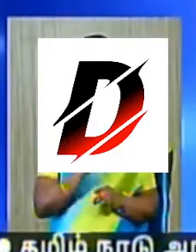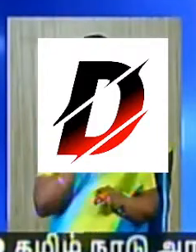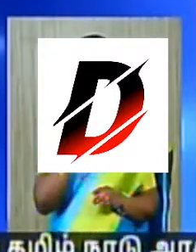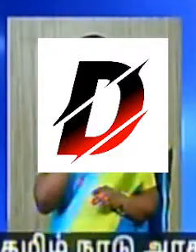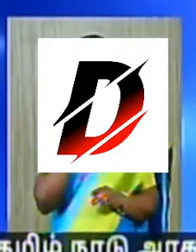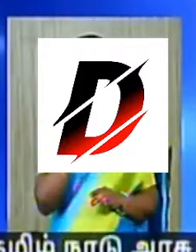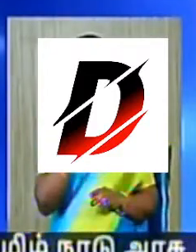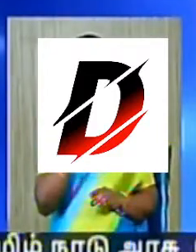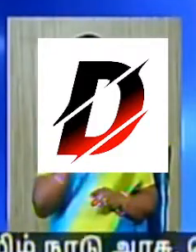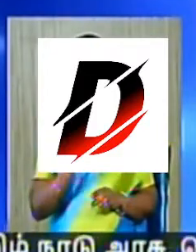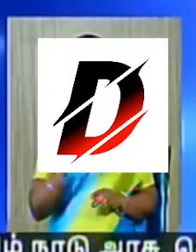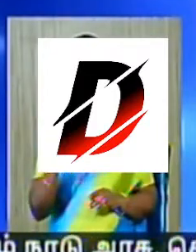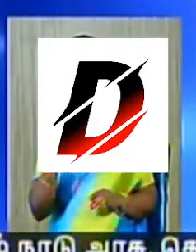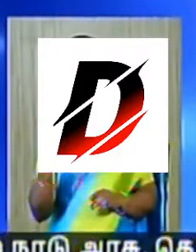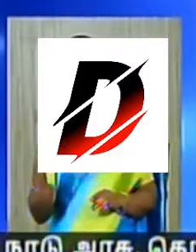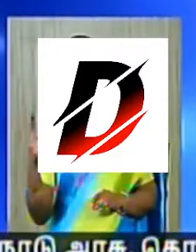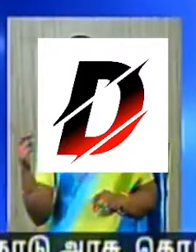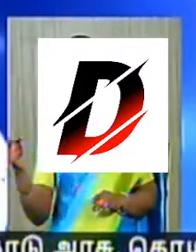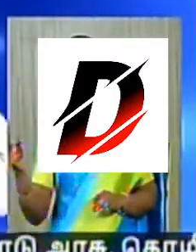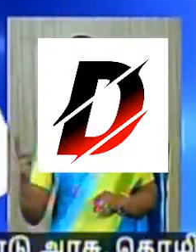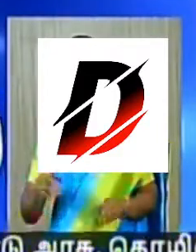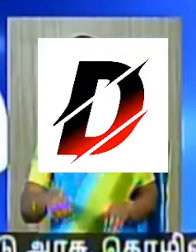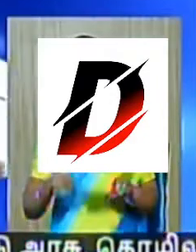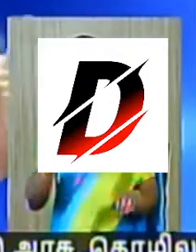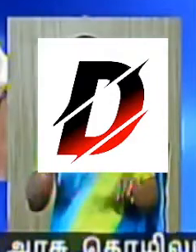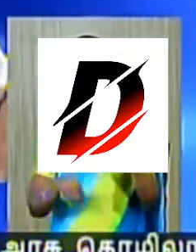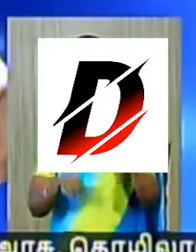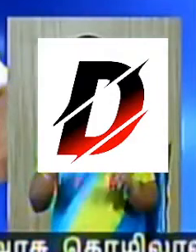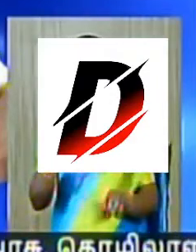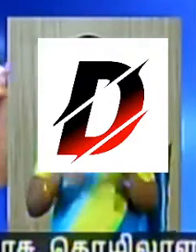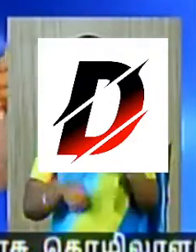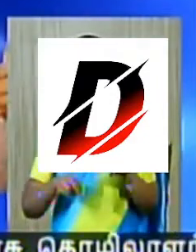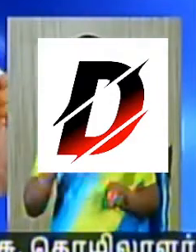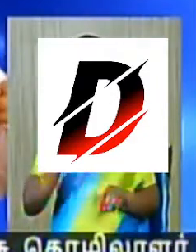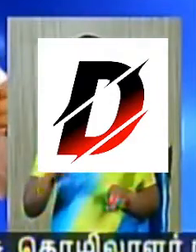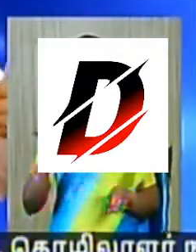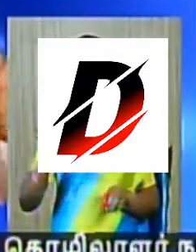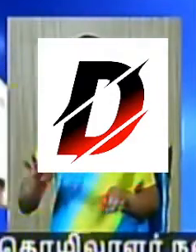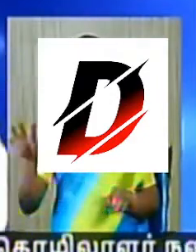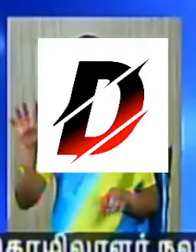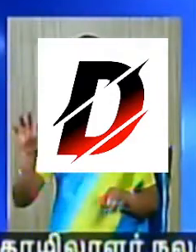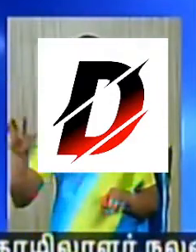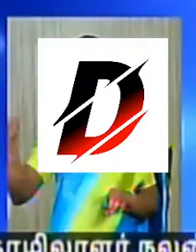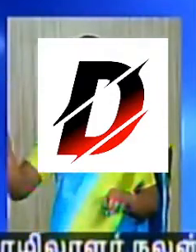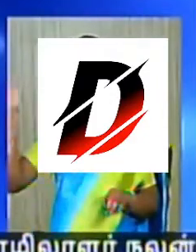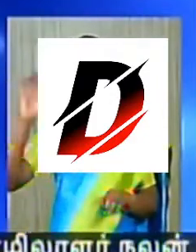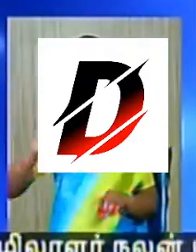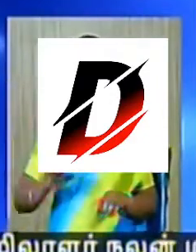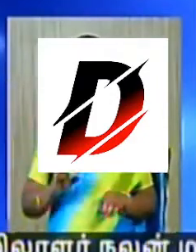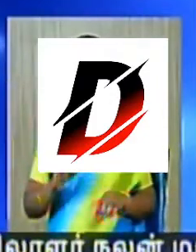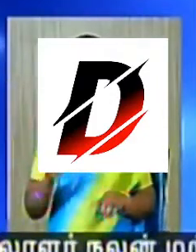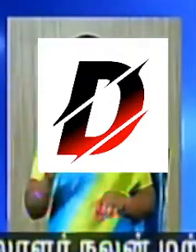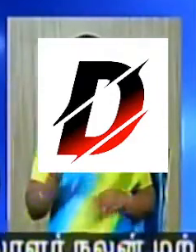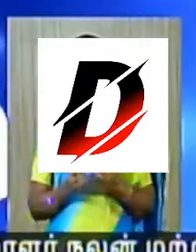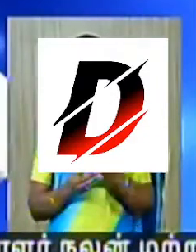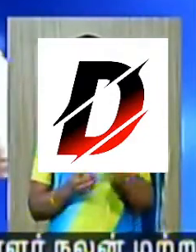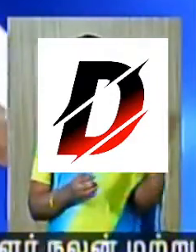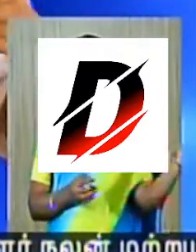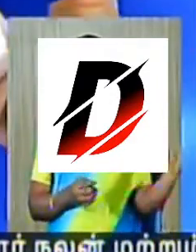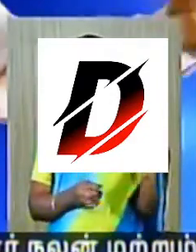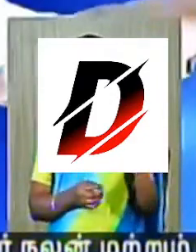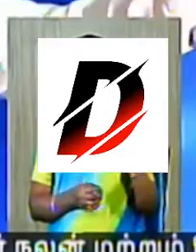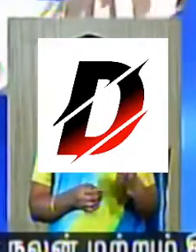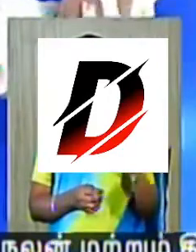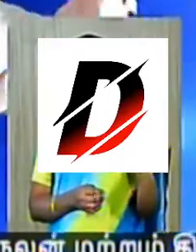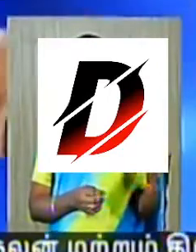எக்ஸோட குணகம் ஒற்றைப்படை என்னாக இருந்தது. அப்போ நம்ம செலக்ட் பண்ண அந்த பேட்டர்ன் வந்து 2-4-6 நடுவில் சைபர், இடது